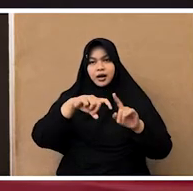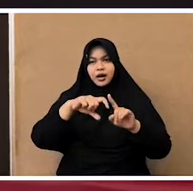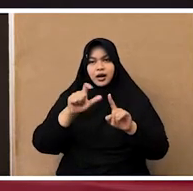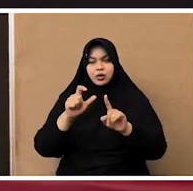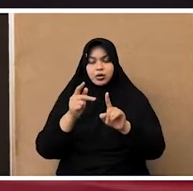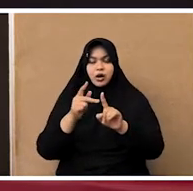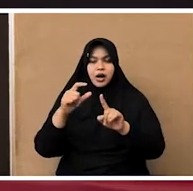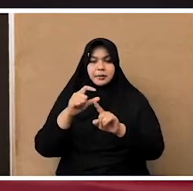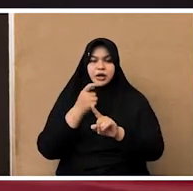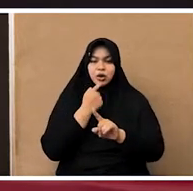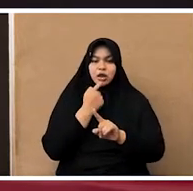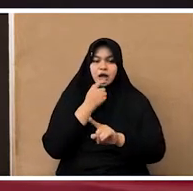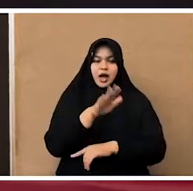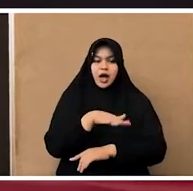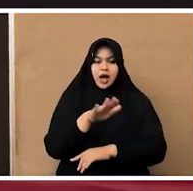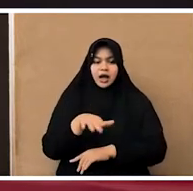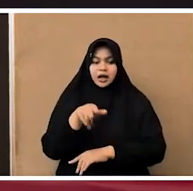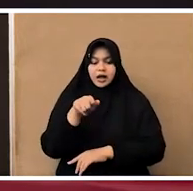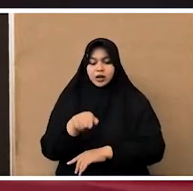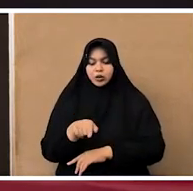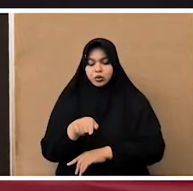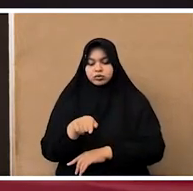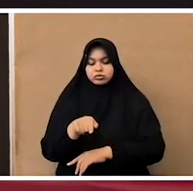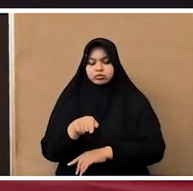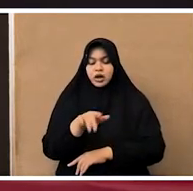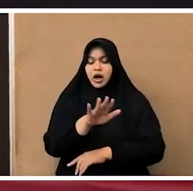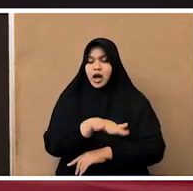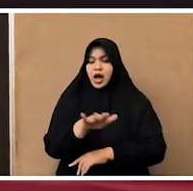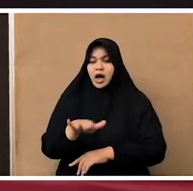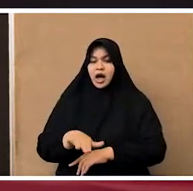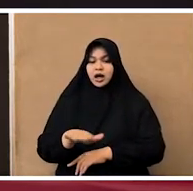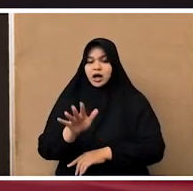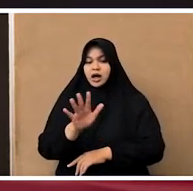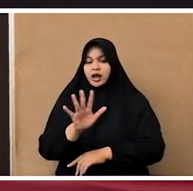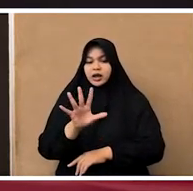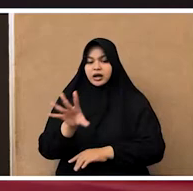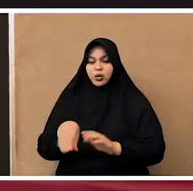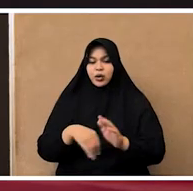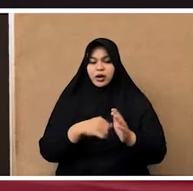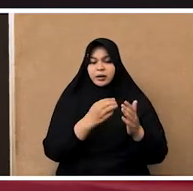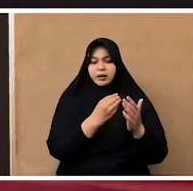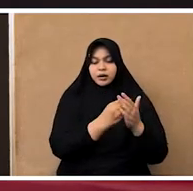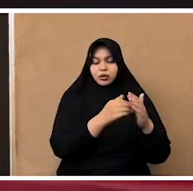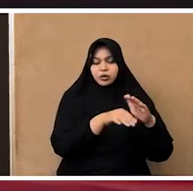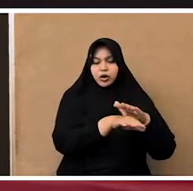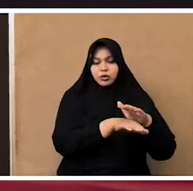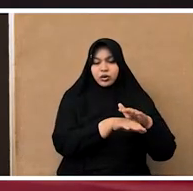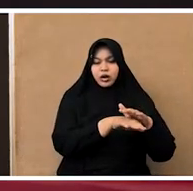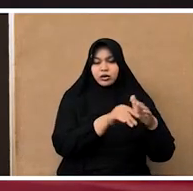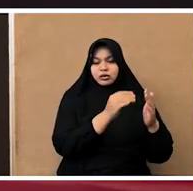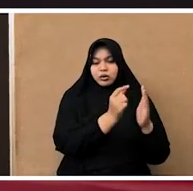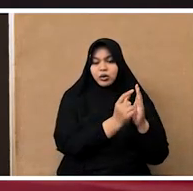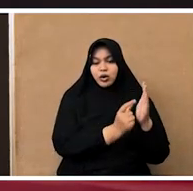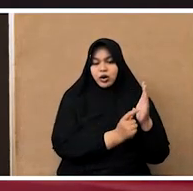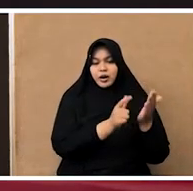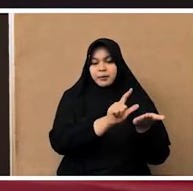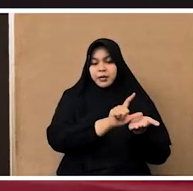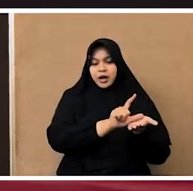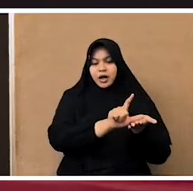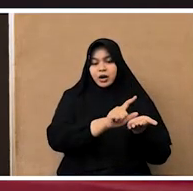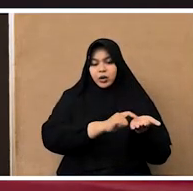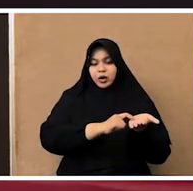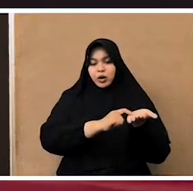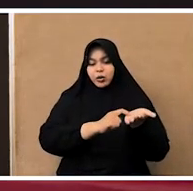apa Anak itu ya itu dia dianggap in constisional sepanjang tidak dimai pengaduan dapat dilakukan